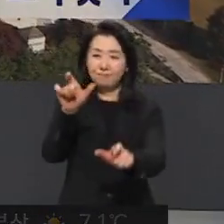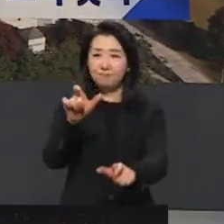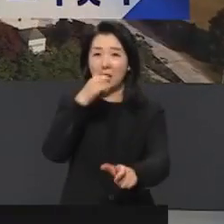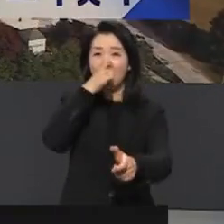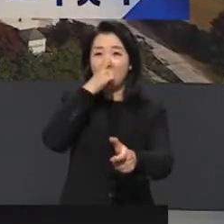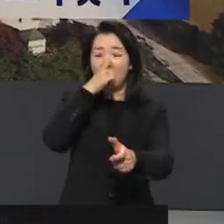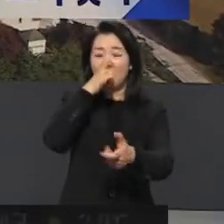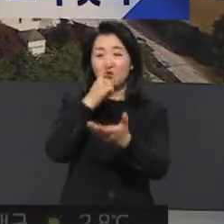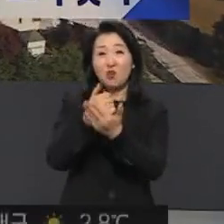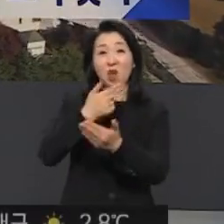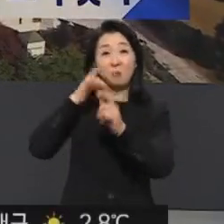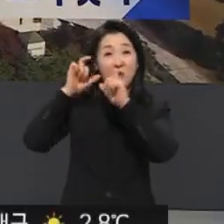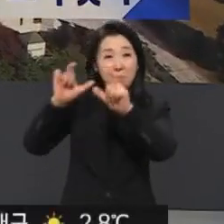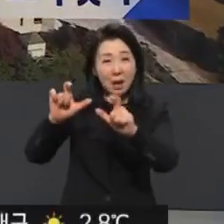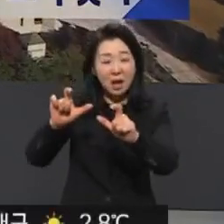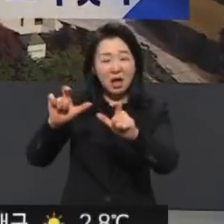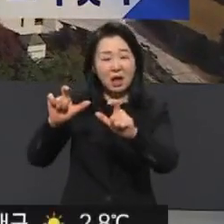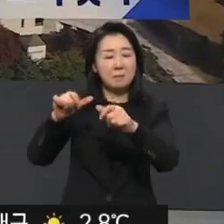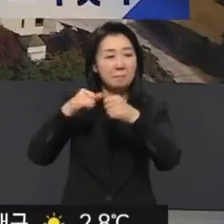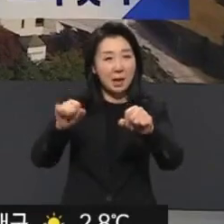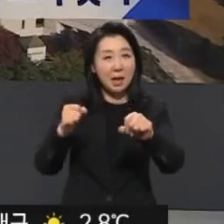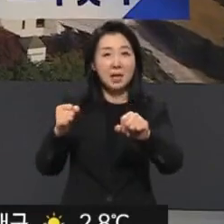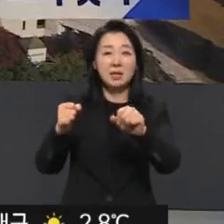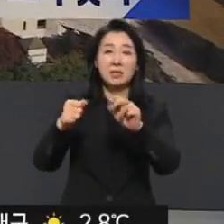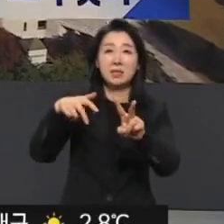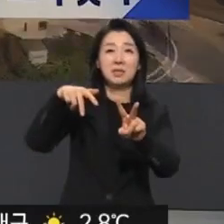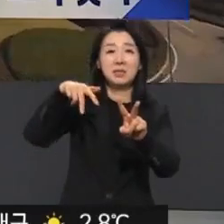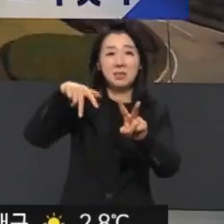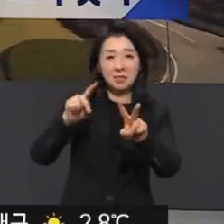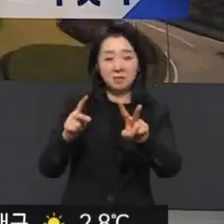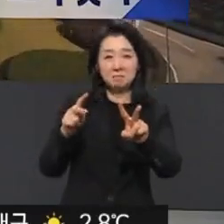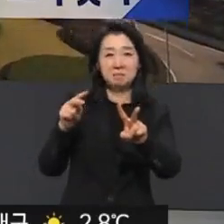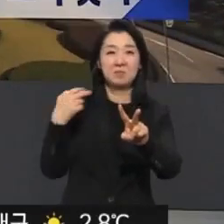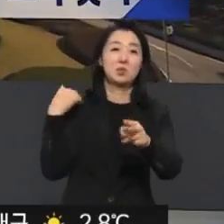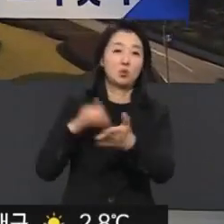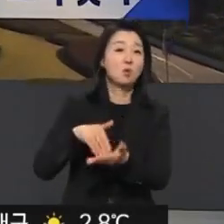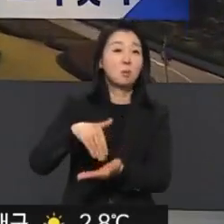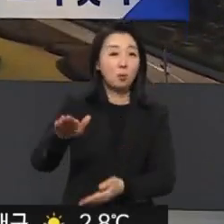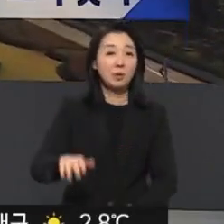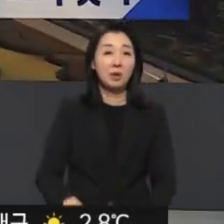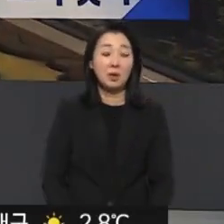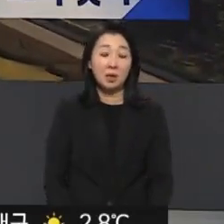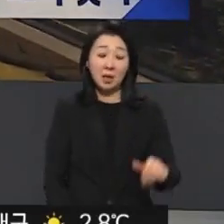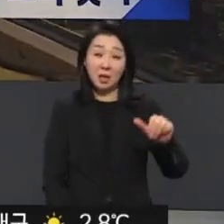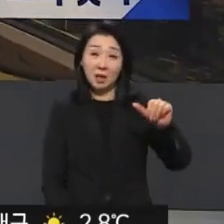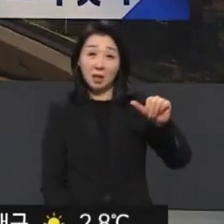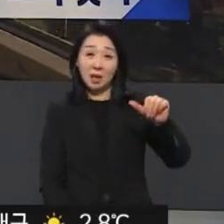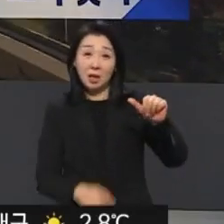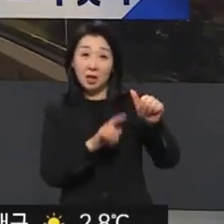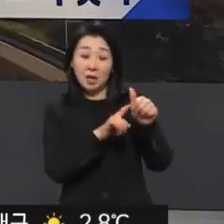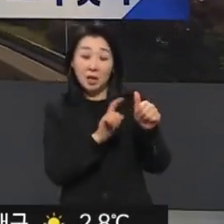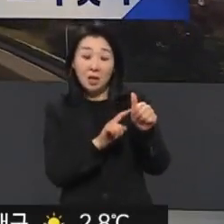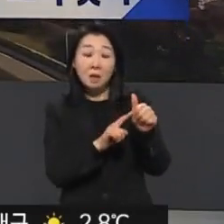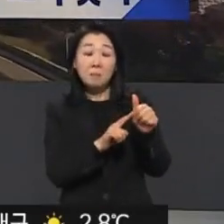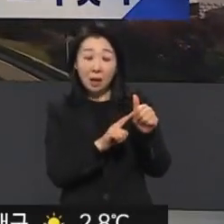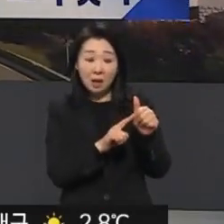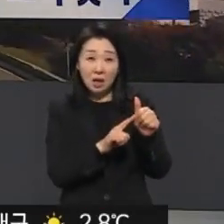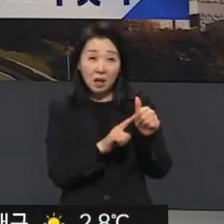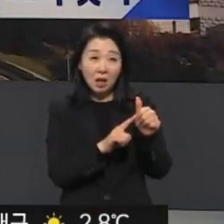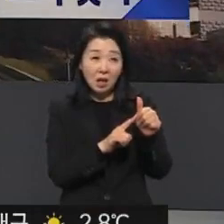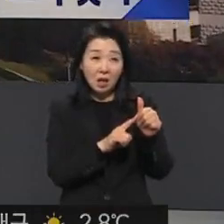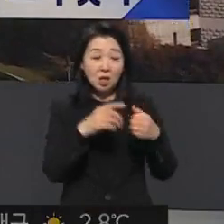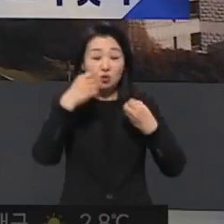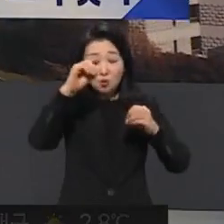원심 판결을 깨고 2심으로 돌려보냈습니다. A씨는 2015년 수지가 출연한 영화 관련 기사에 악플을 단